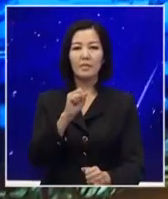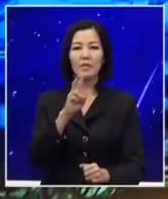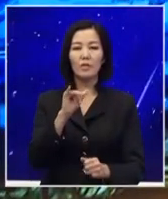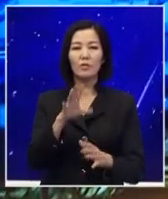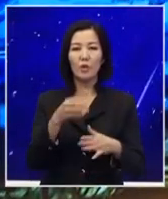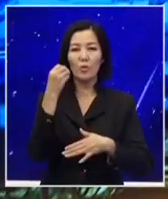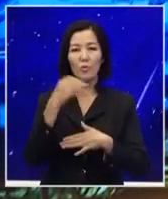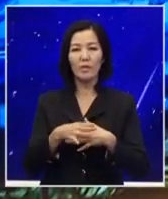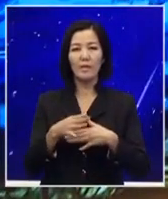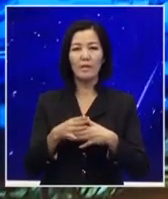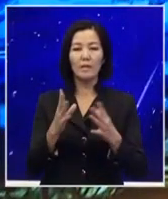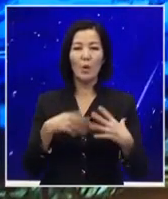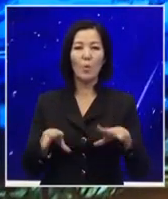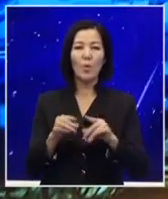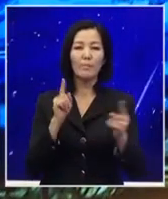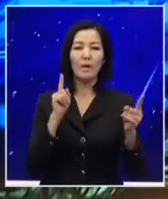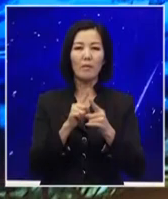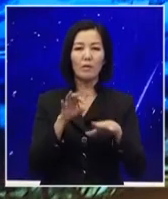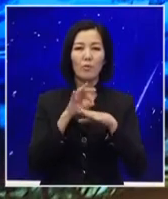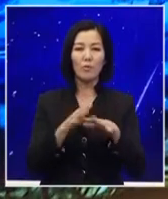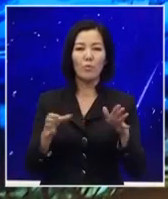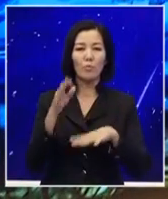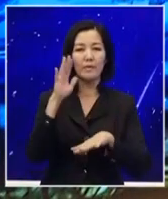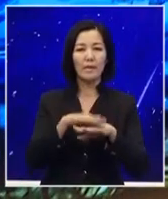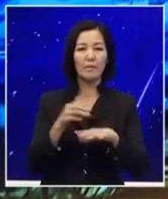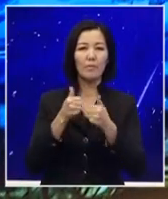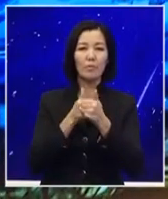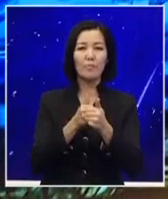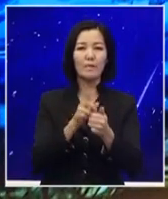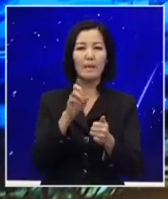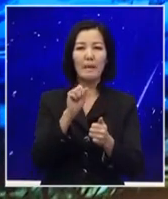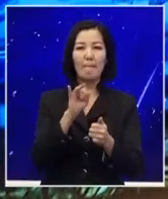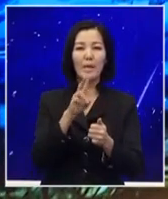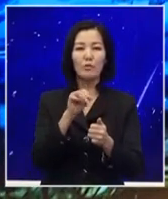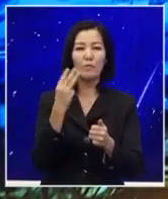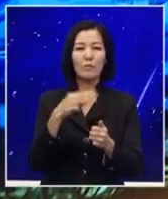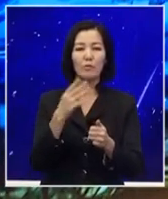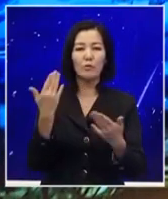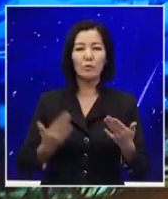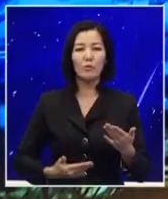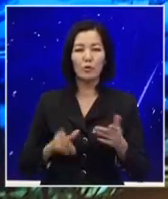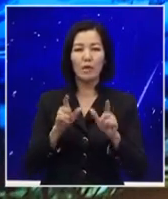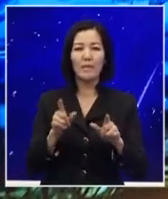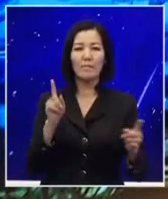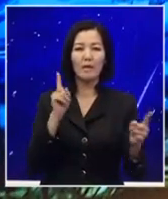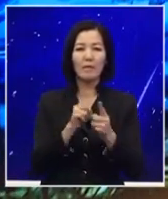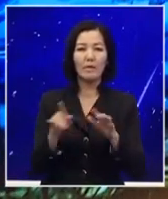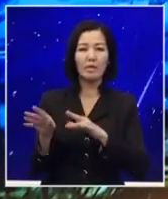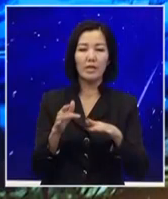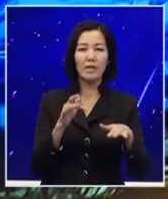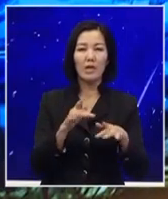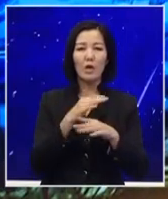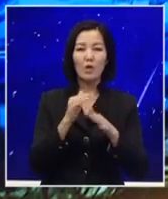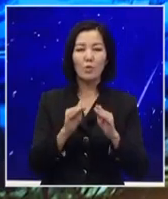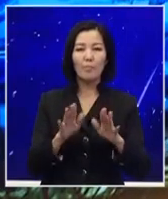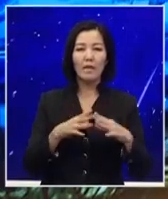Жанұя орталығында кезекті қоғамдық қабылдау өтті. Облыс әкімінің орынбасары Батыржан Байжманов 33 тұрғынды қабылдады. Шараға көпбалалы